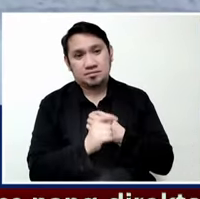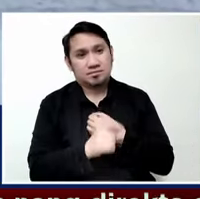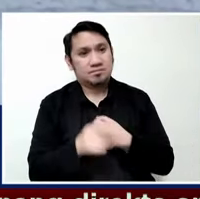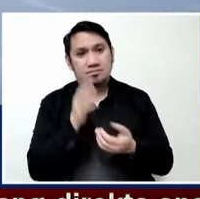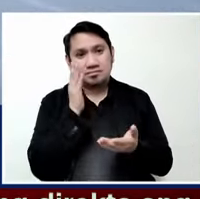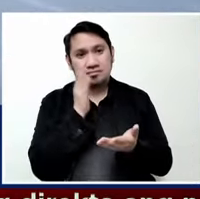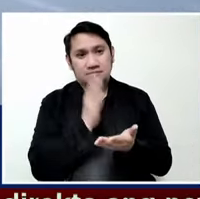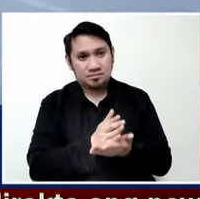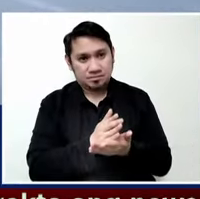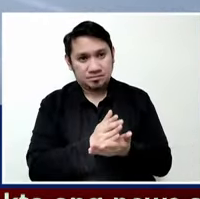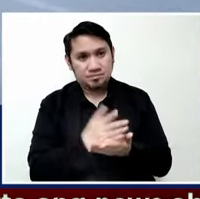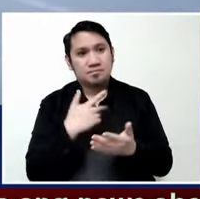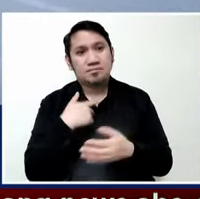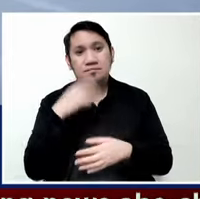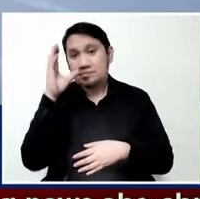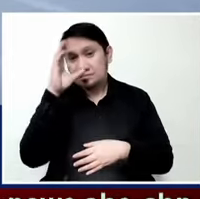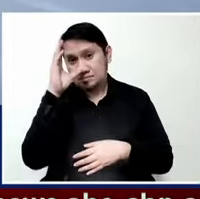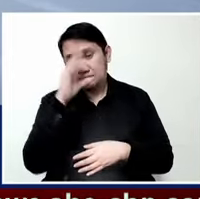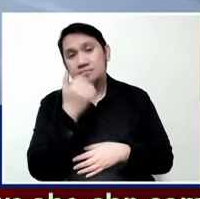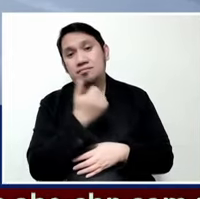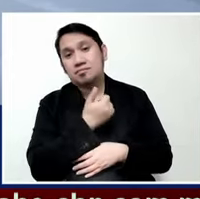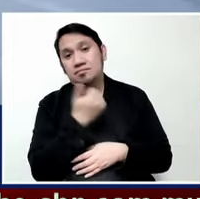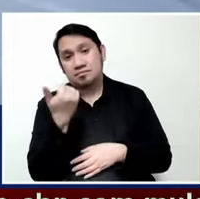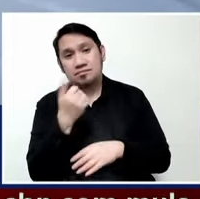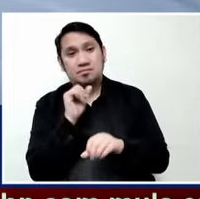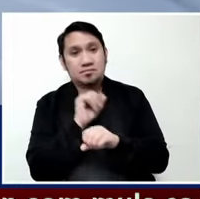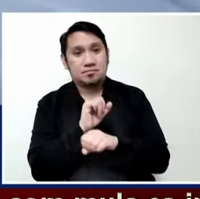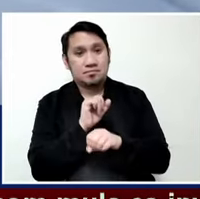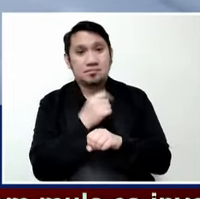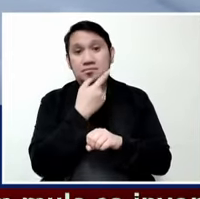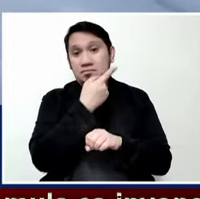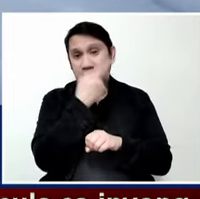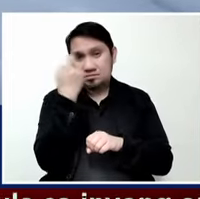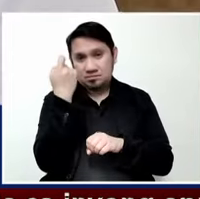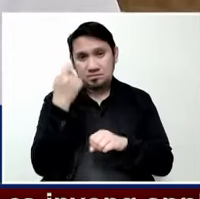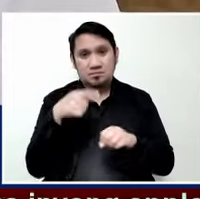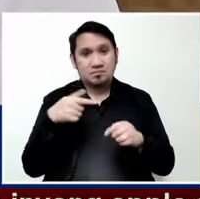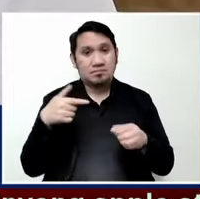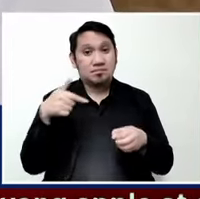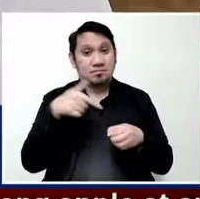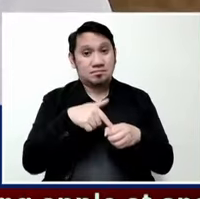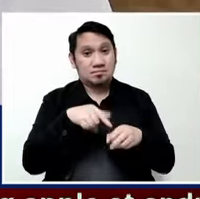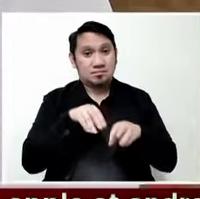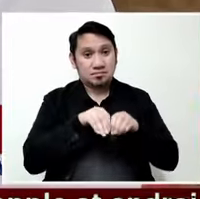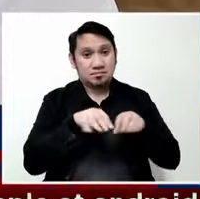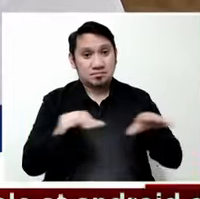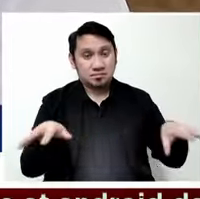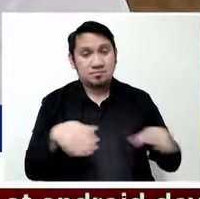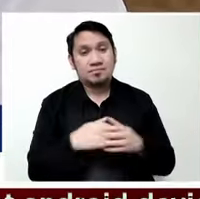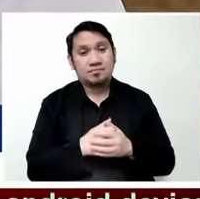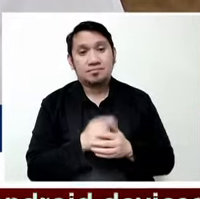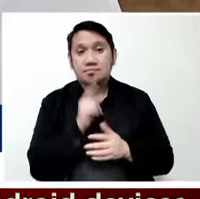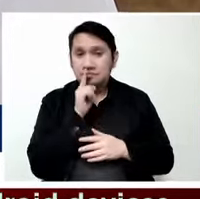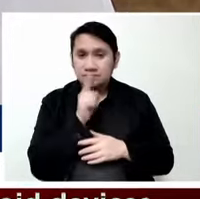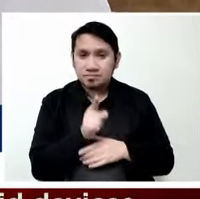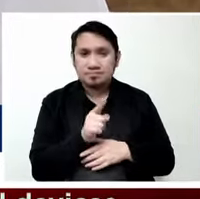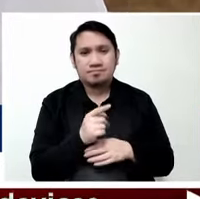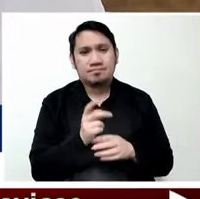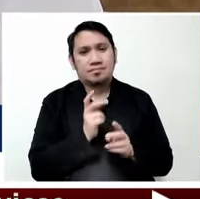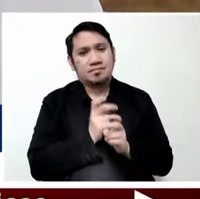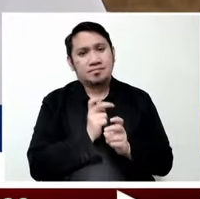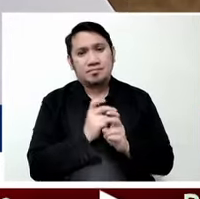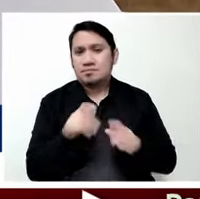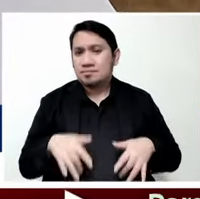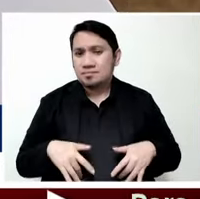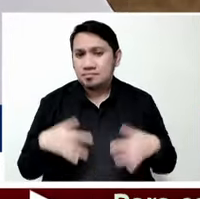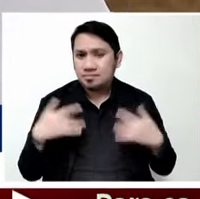tumigil para maghanap ng alternatibong hanap buhay matapos ang oil spill. Talagang naghihirap pa rin ang aking mga kabarangay dahil